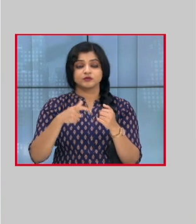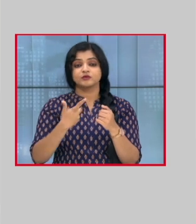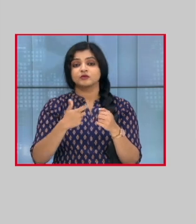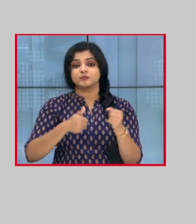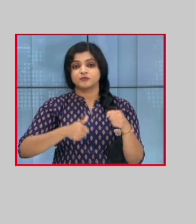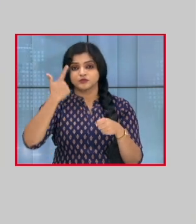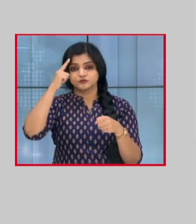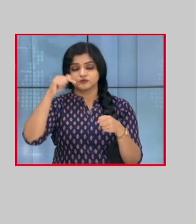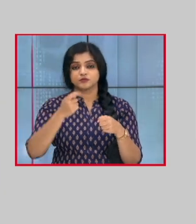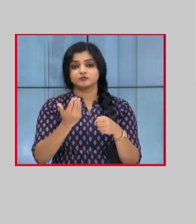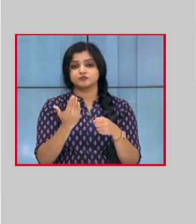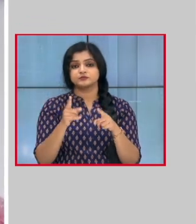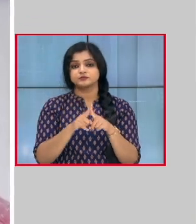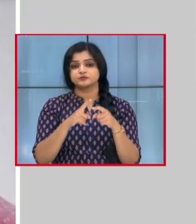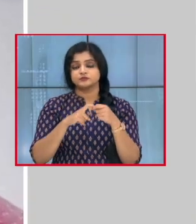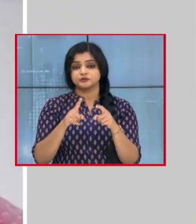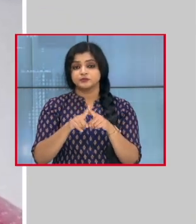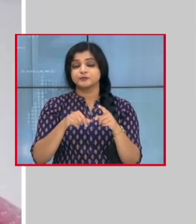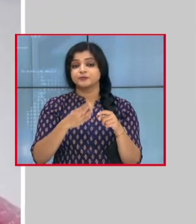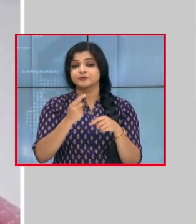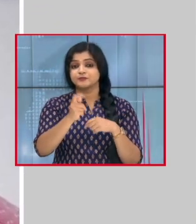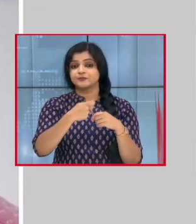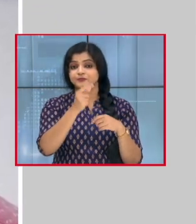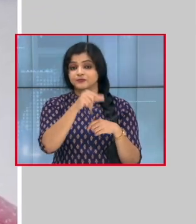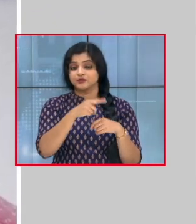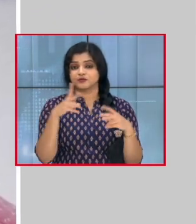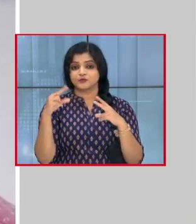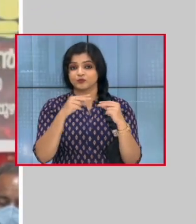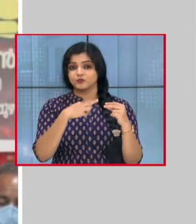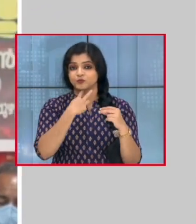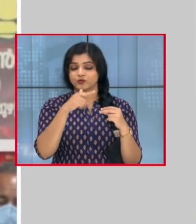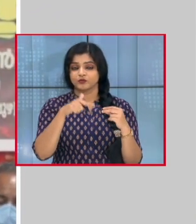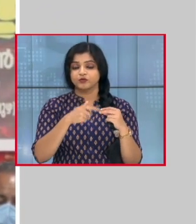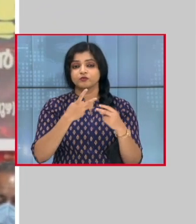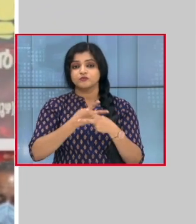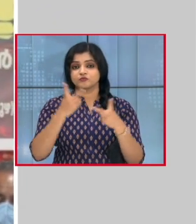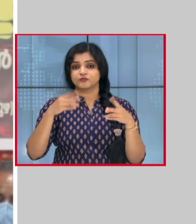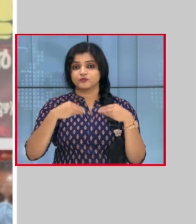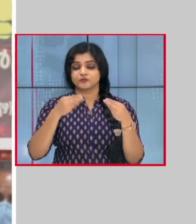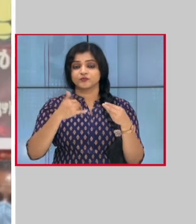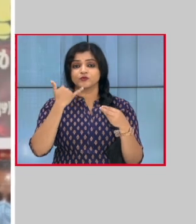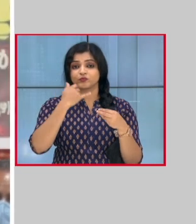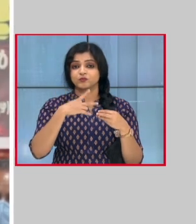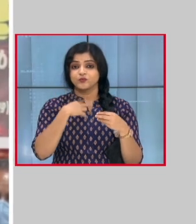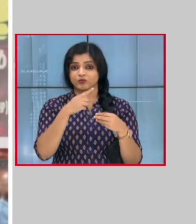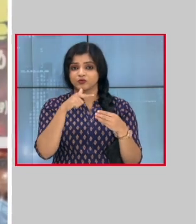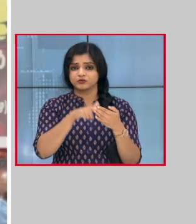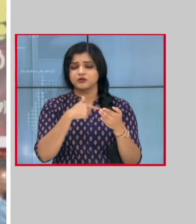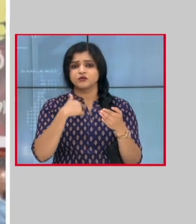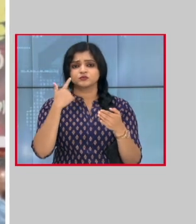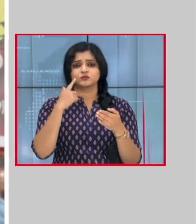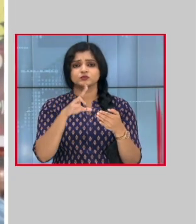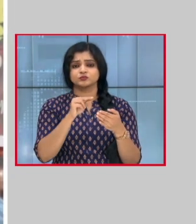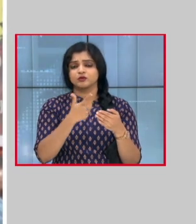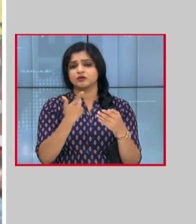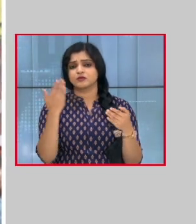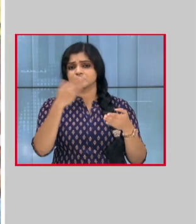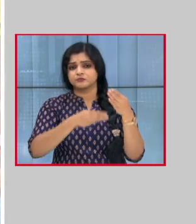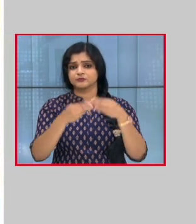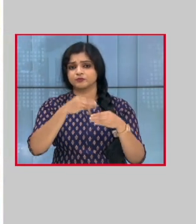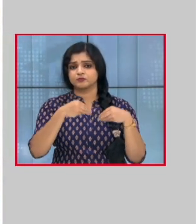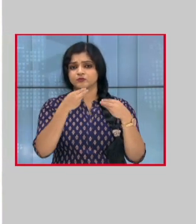സെക്രട്ടറി പറയുന്നുണ്ട്. മണൽ കടത്തുകാരനുമായുള്ള സംഭാഷണം 24 പുറത്തുവിട്ടതോടെ ഫോൺ സംഭാഷണത്തിലുള്ളത് തന്റെ ശബ്ദമാണെന്നും എഡിറ്റിംഗ്